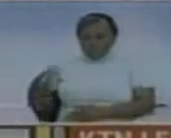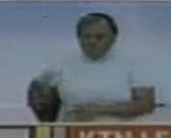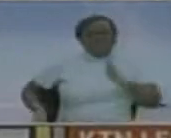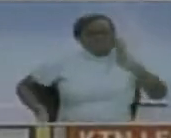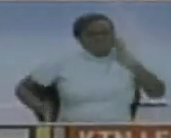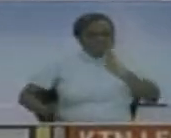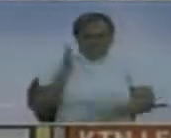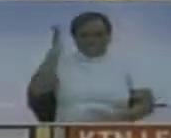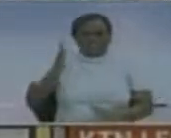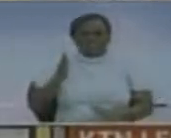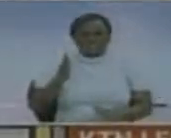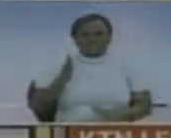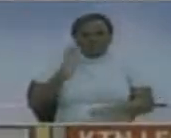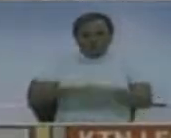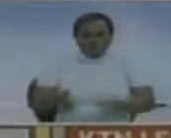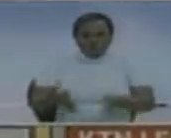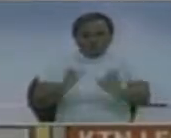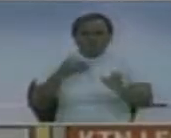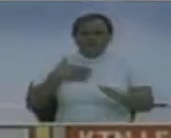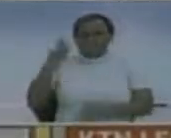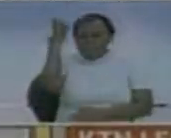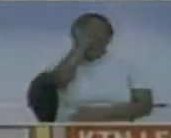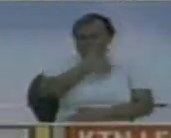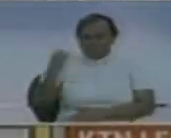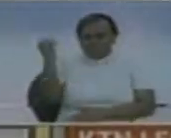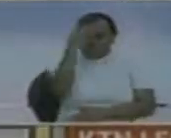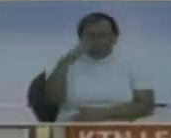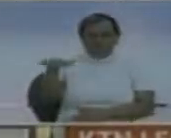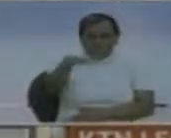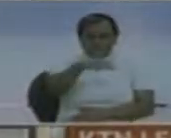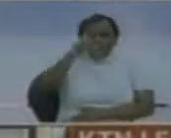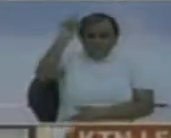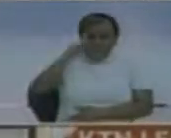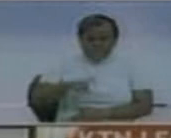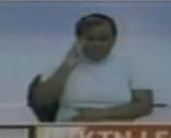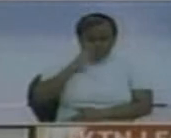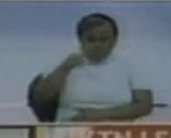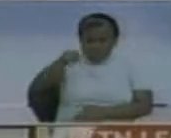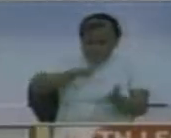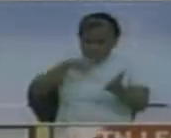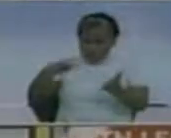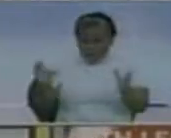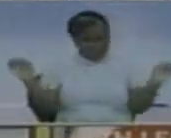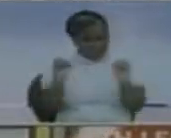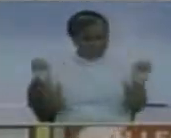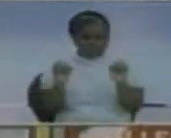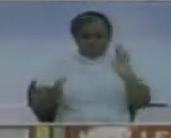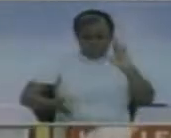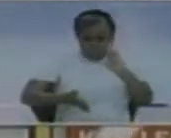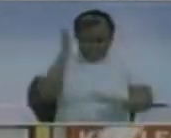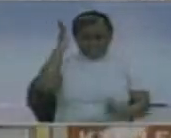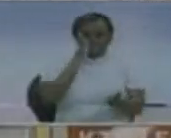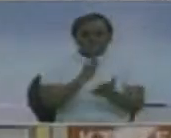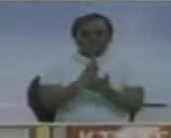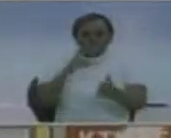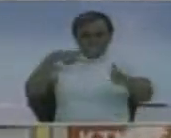mno. Njiani kuna mandhari ya kuvutia, japo lazima uangalie usianguke kwa sababu ya kasi ile. Ndani ya